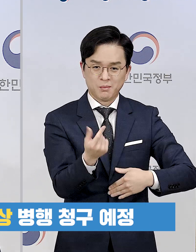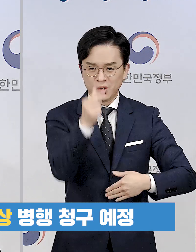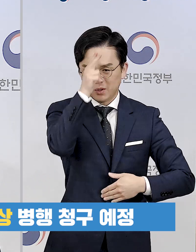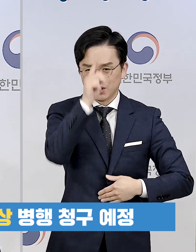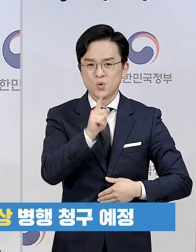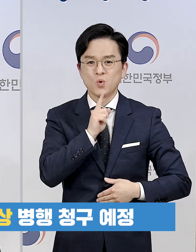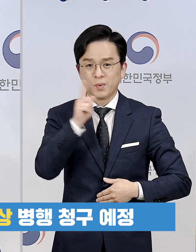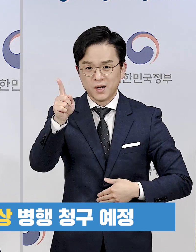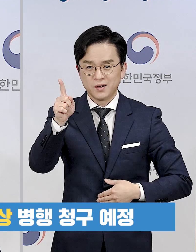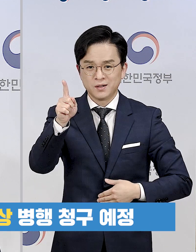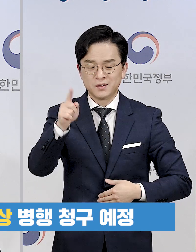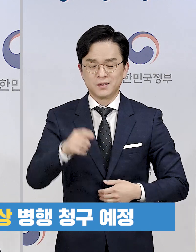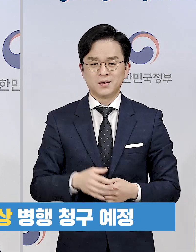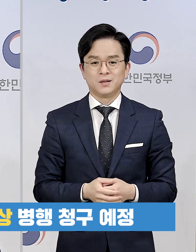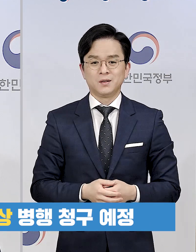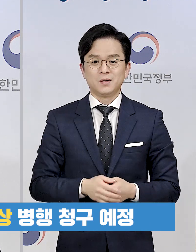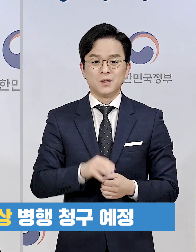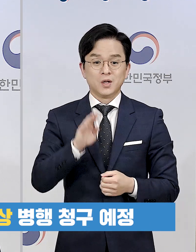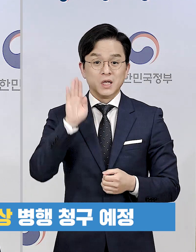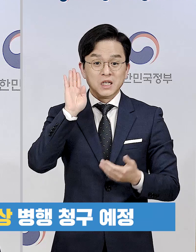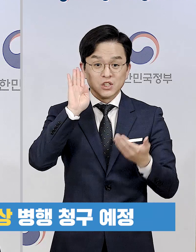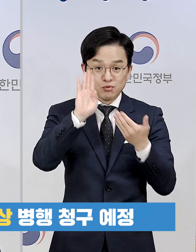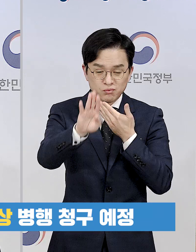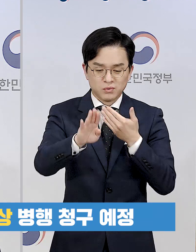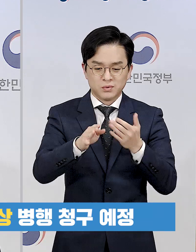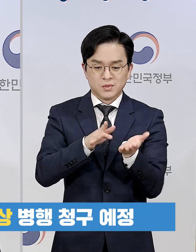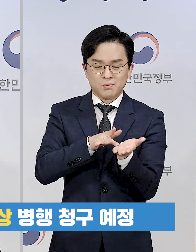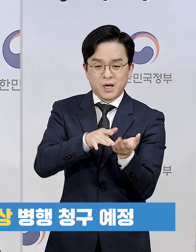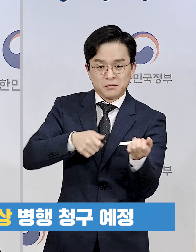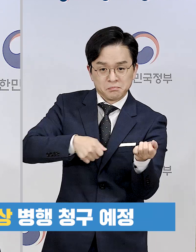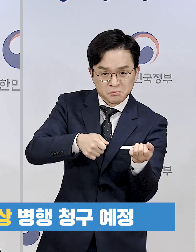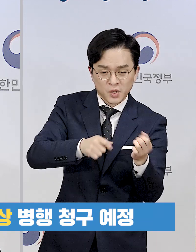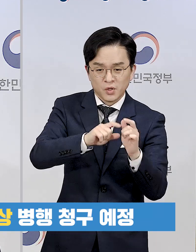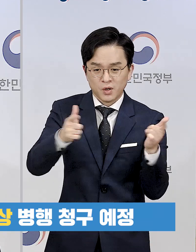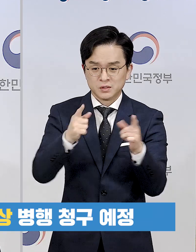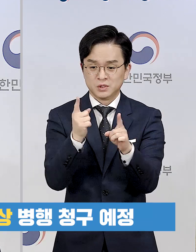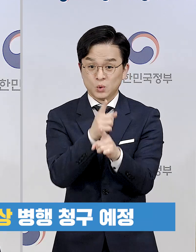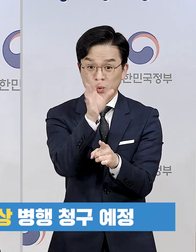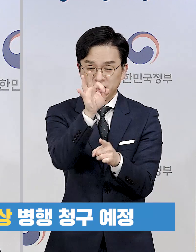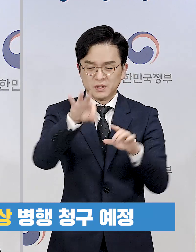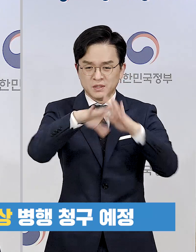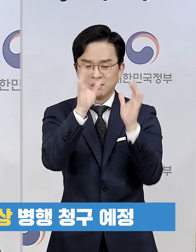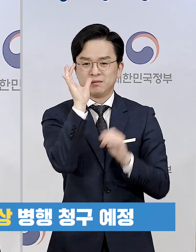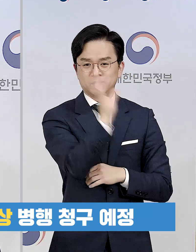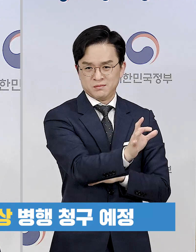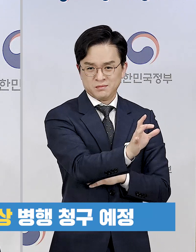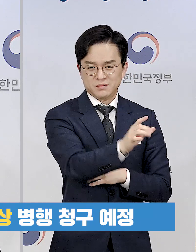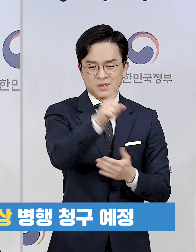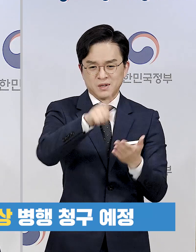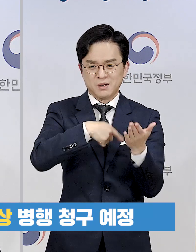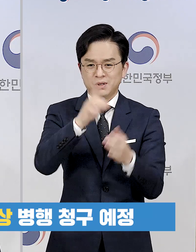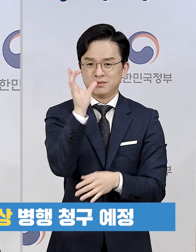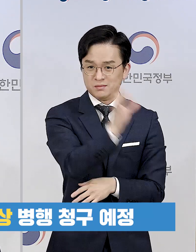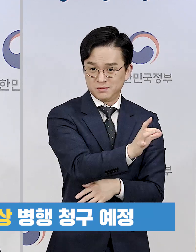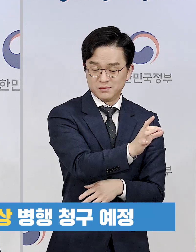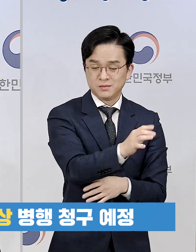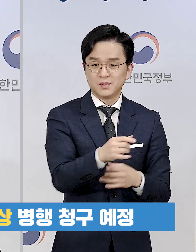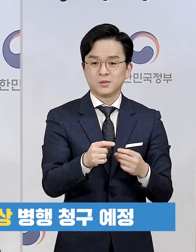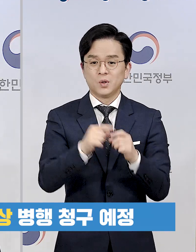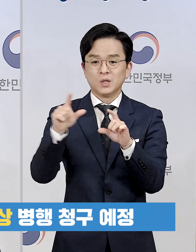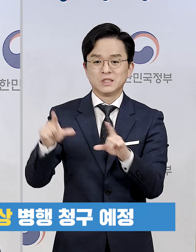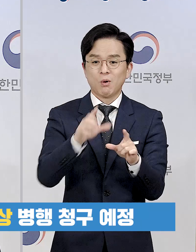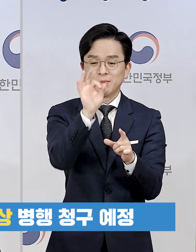처리됩니다. 무단이탈은 즉시 고발토록 하고 방역비용 등에 대한 손해배상도 병행하여 청구할 예정이며